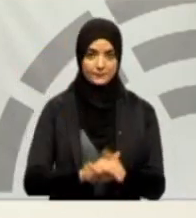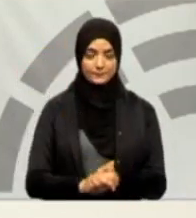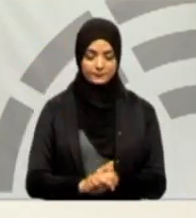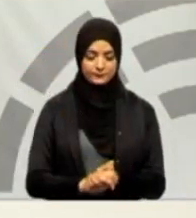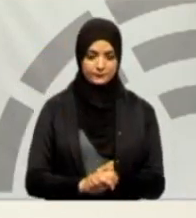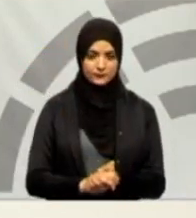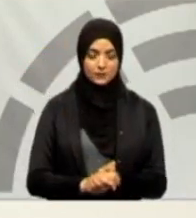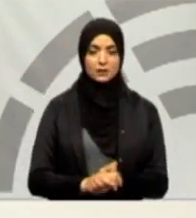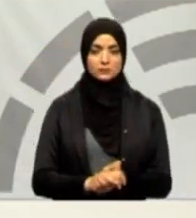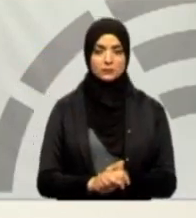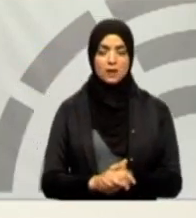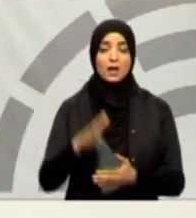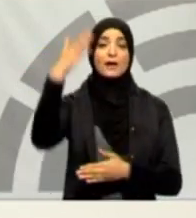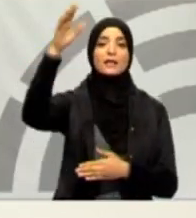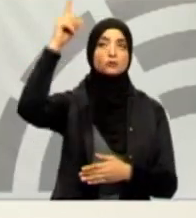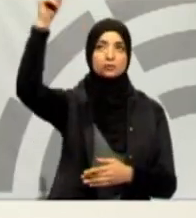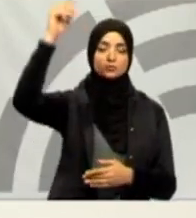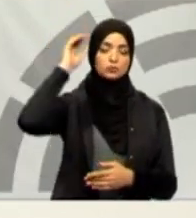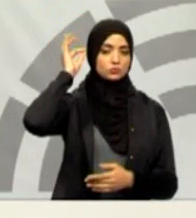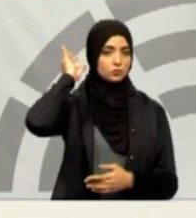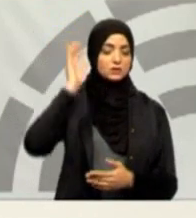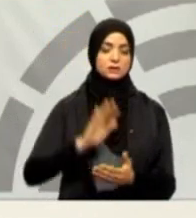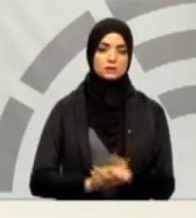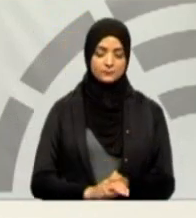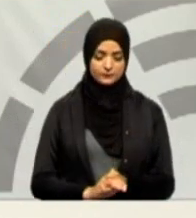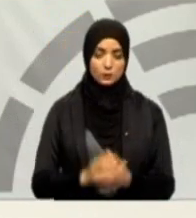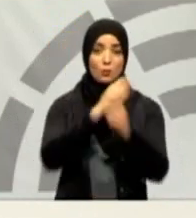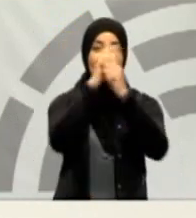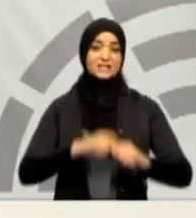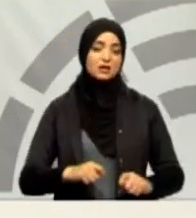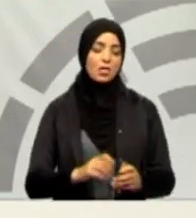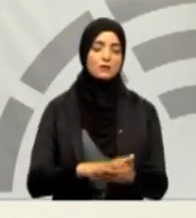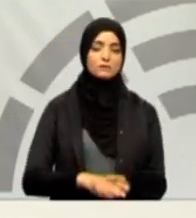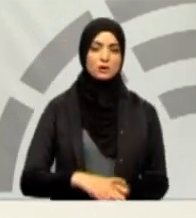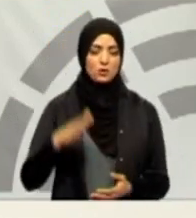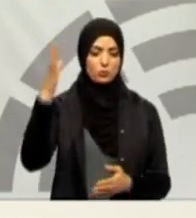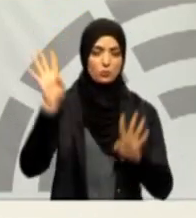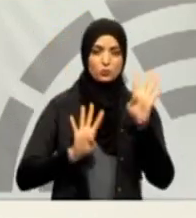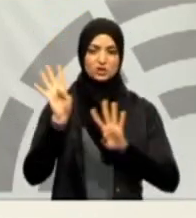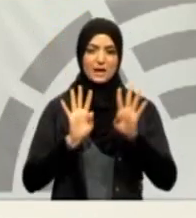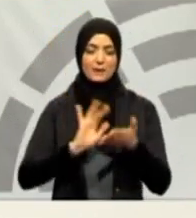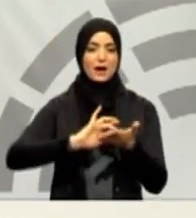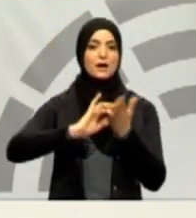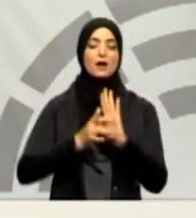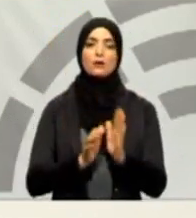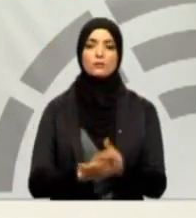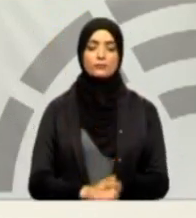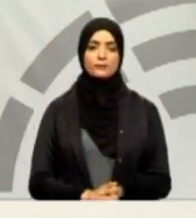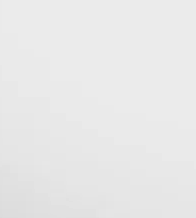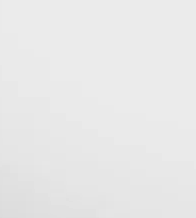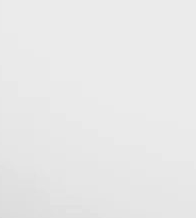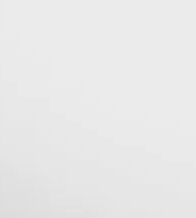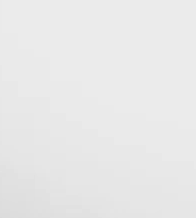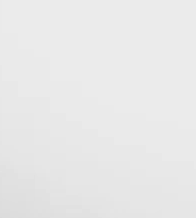لن نكون تحت اي يا رايه مهما كان لونها والولاء لتونس وشعبها فقط ومات توفيق الا